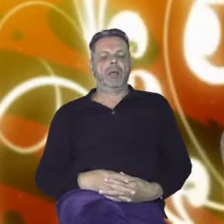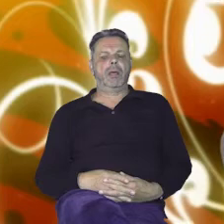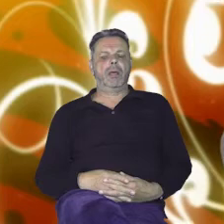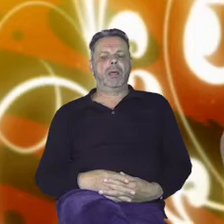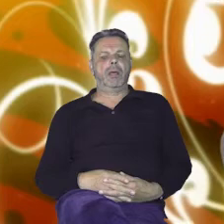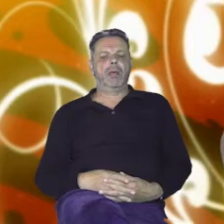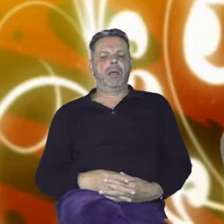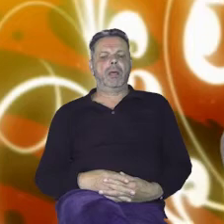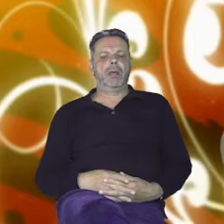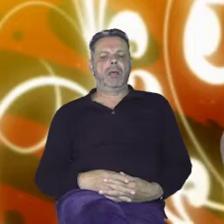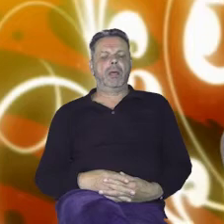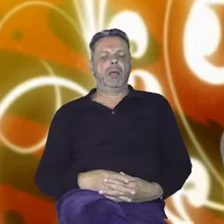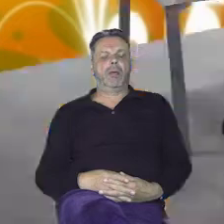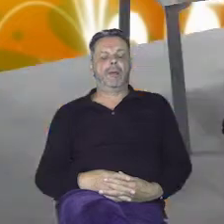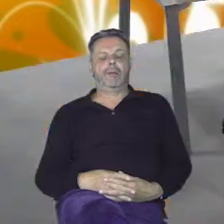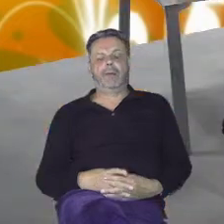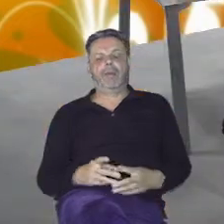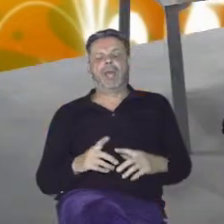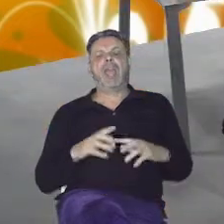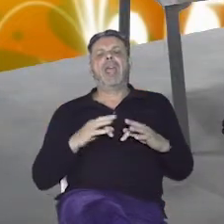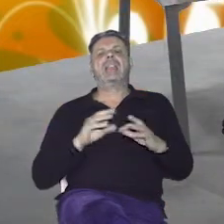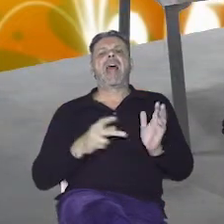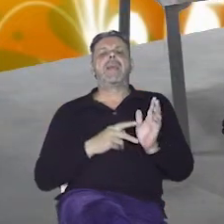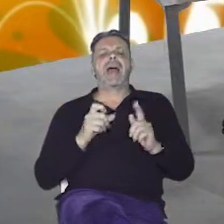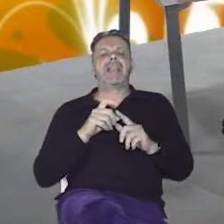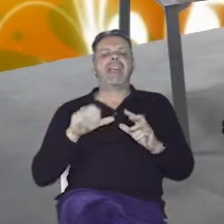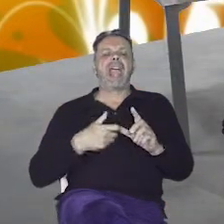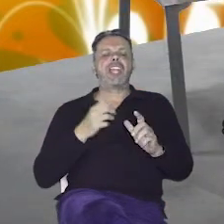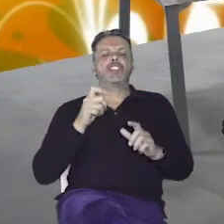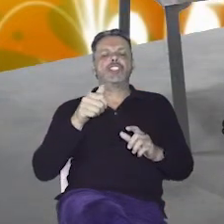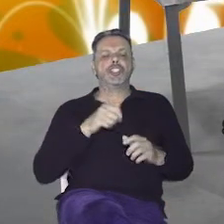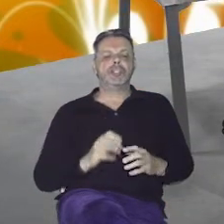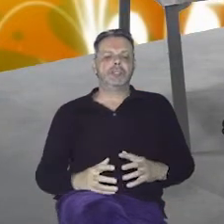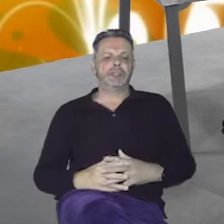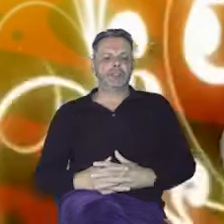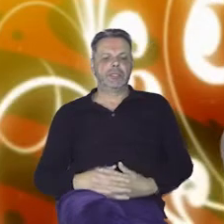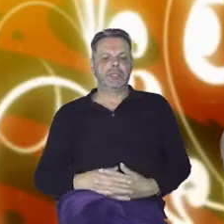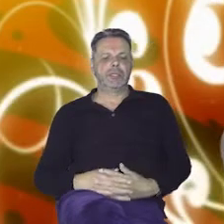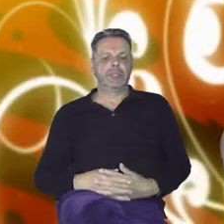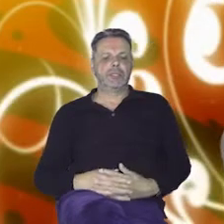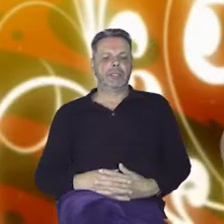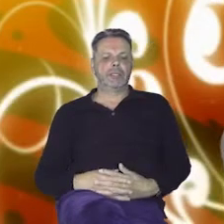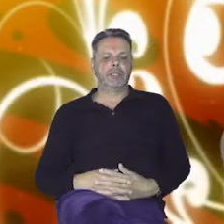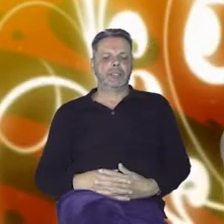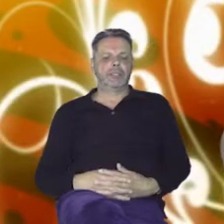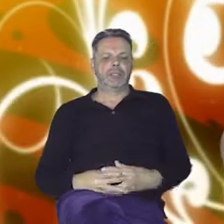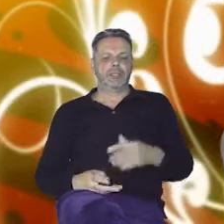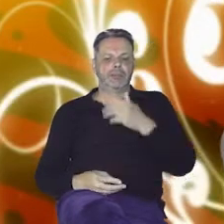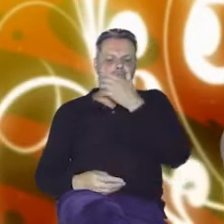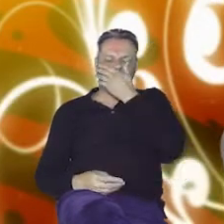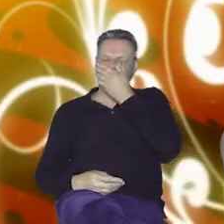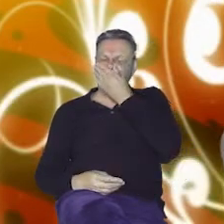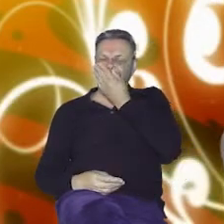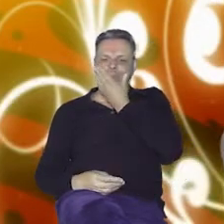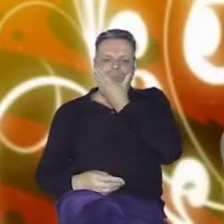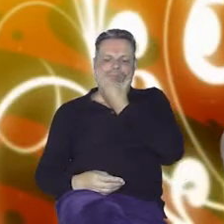je u studiju Tajana Dajčić, koja bi vam možda isto htjela postaviti neko... Dobro, dobro. Za sad ne. Evo, gospođo Romana,